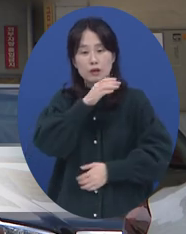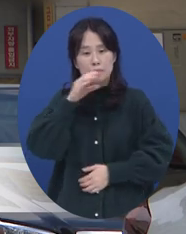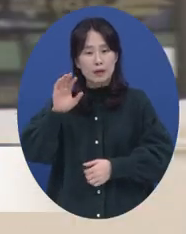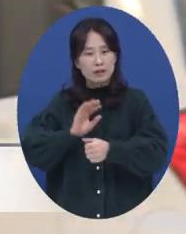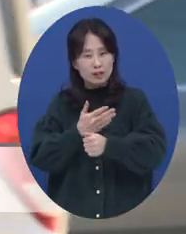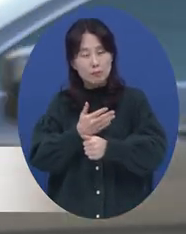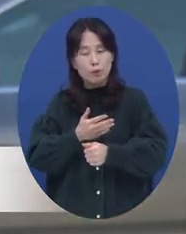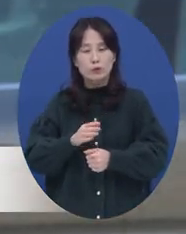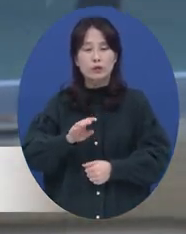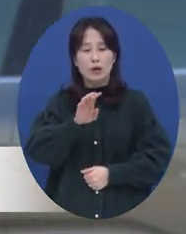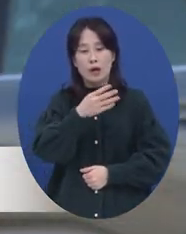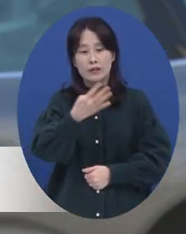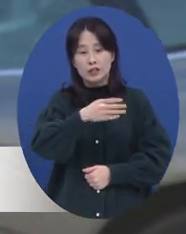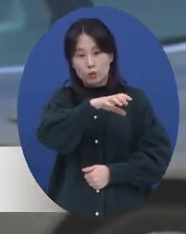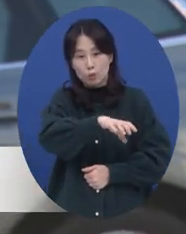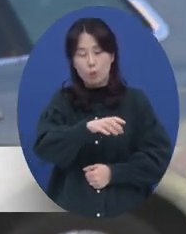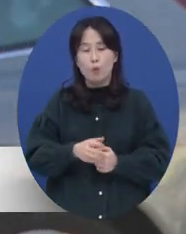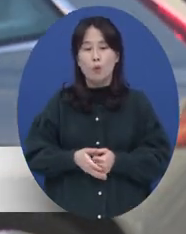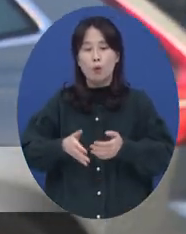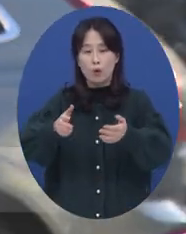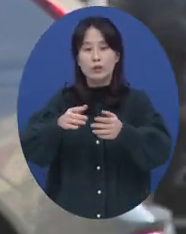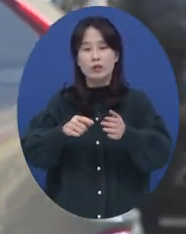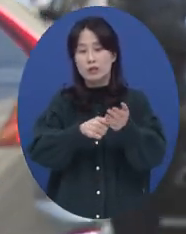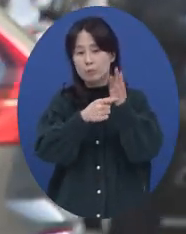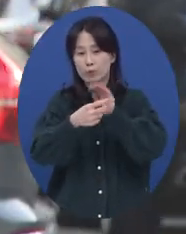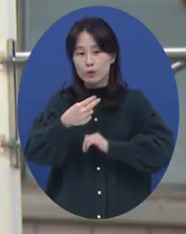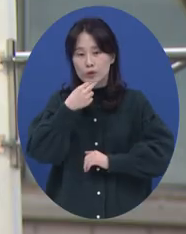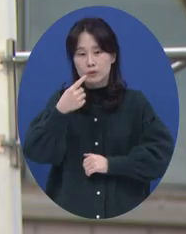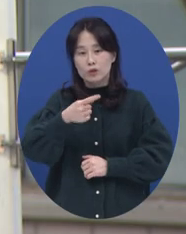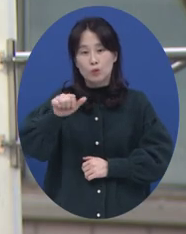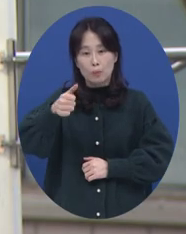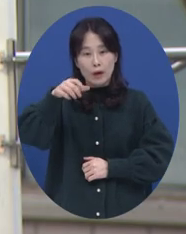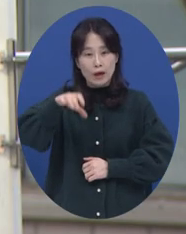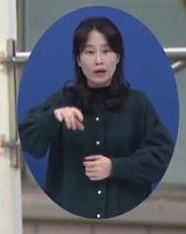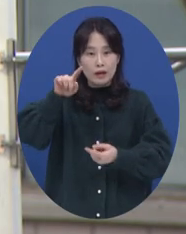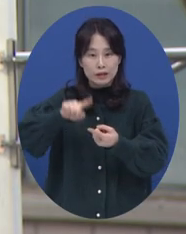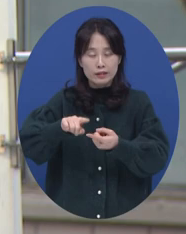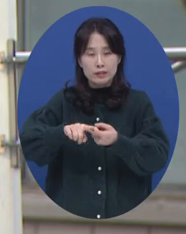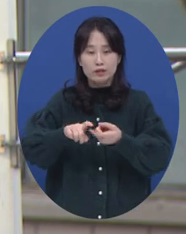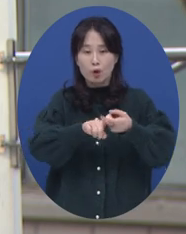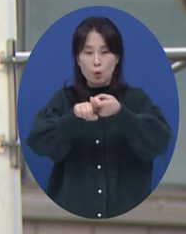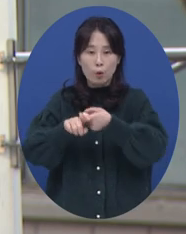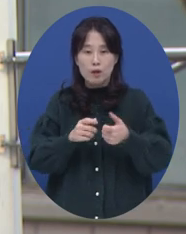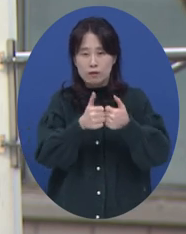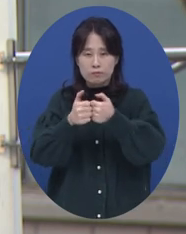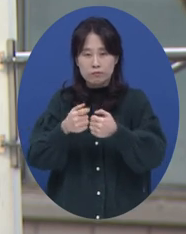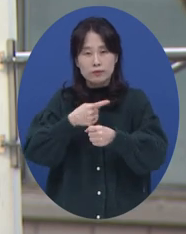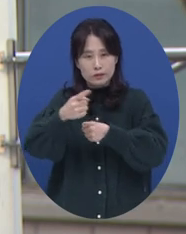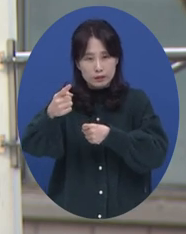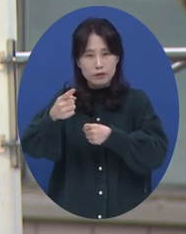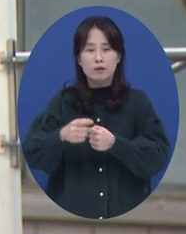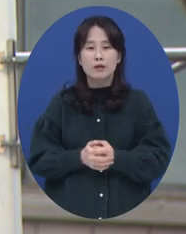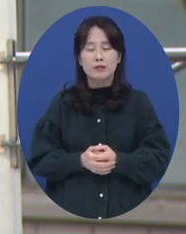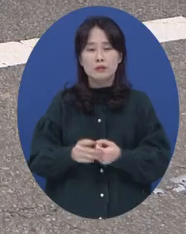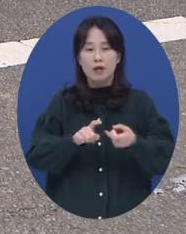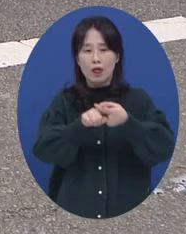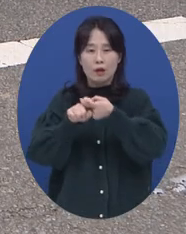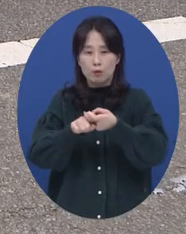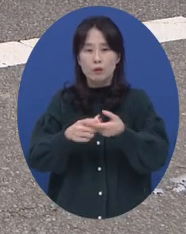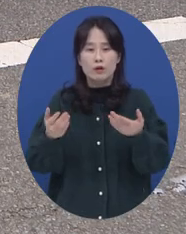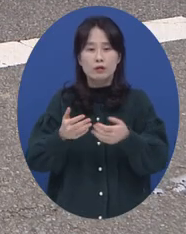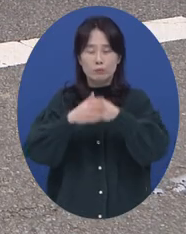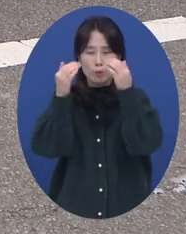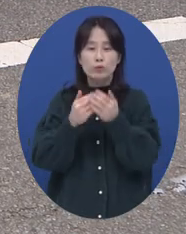지정이 제대로 이뤄지지 않은 곳약 4천 곳과 노선 표시가 없는 1,500여 곳에 대해서 관계기관과 협의해